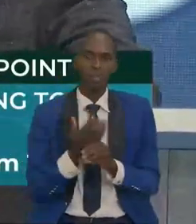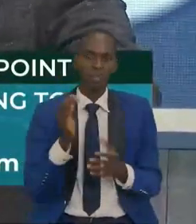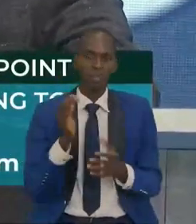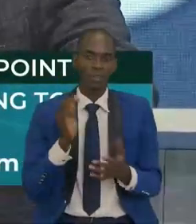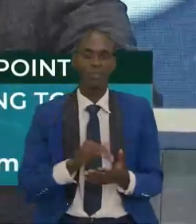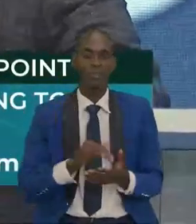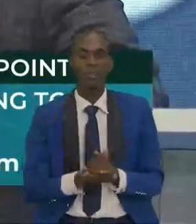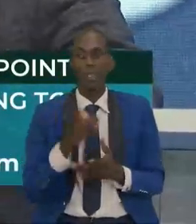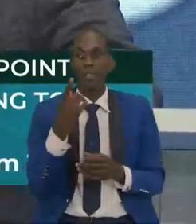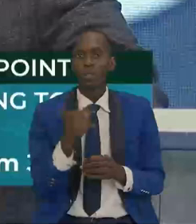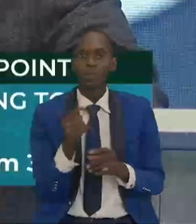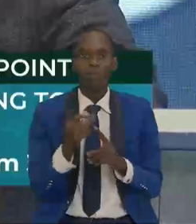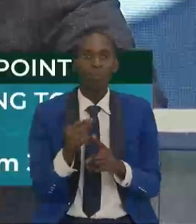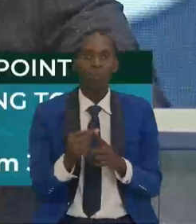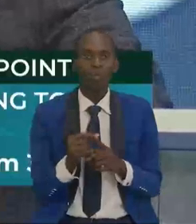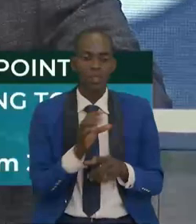recréer.